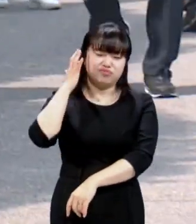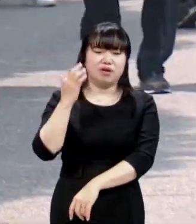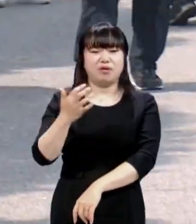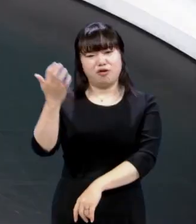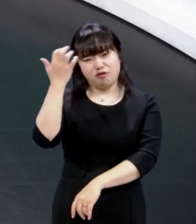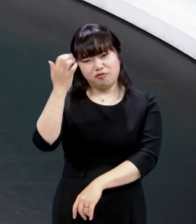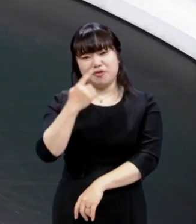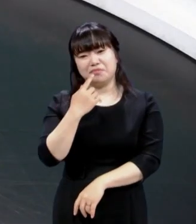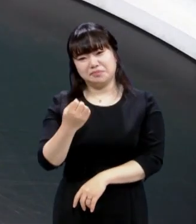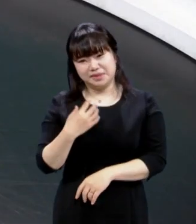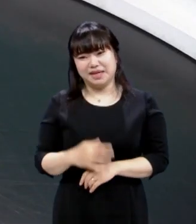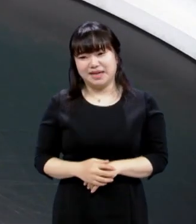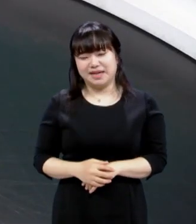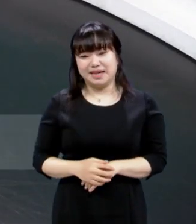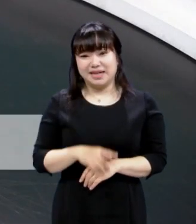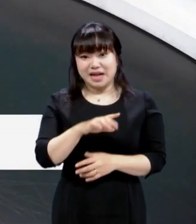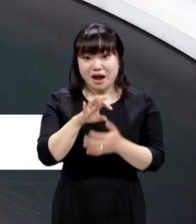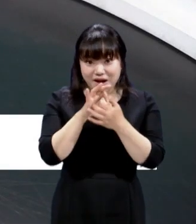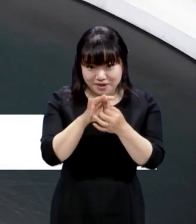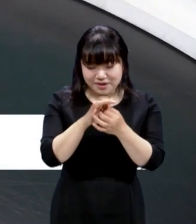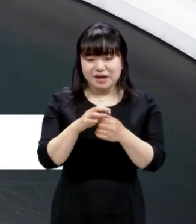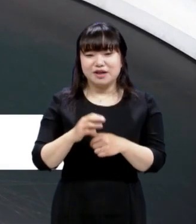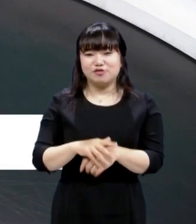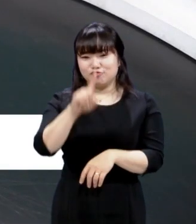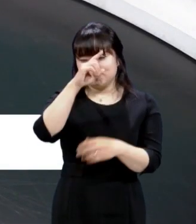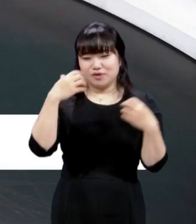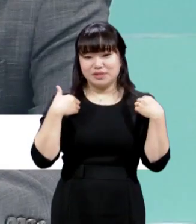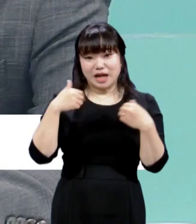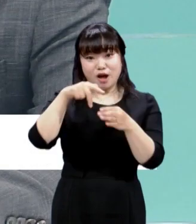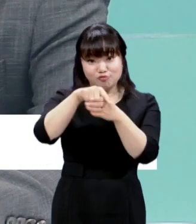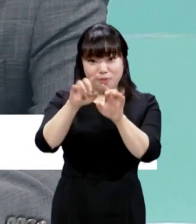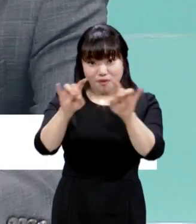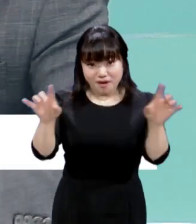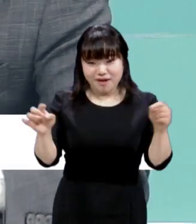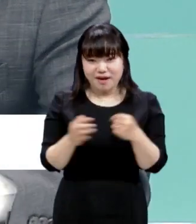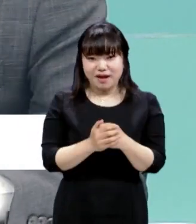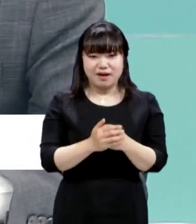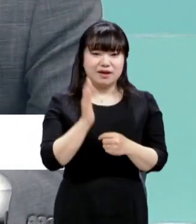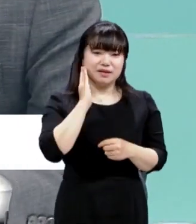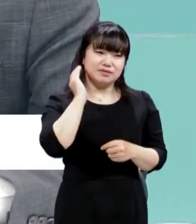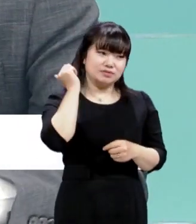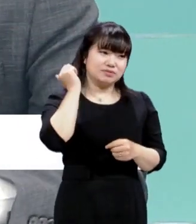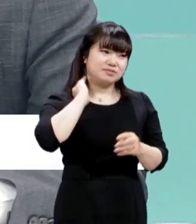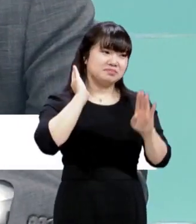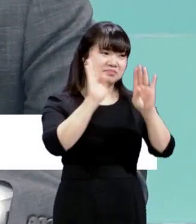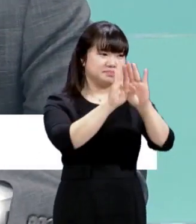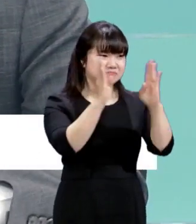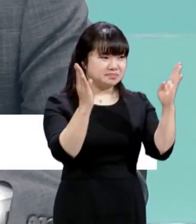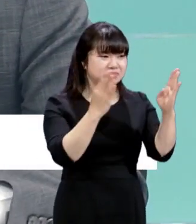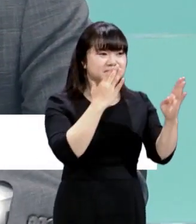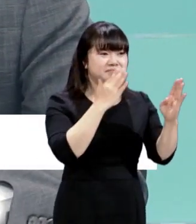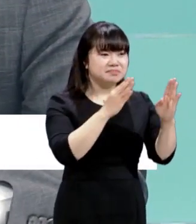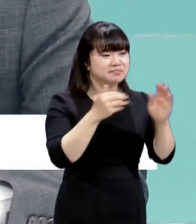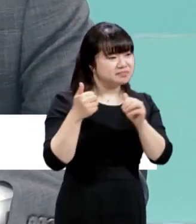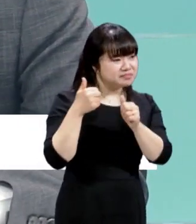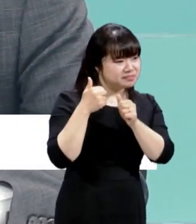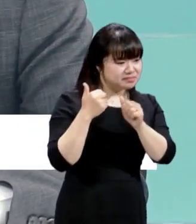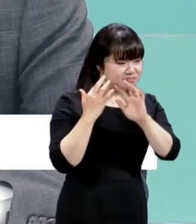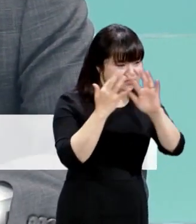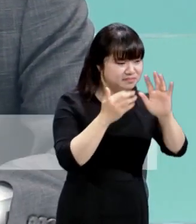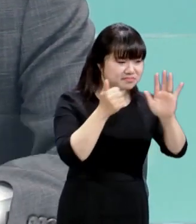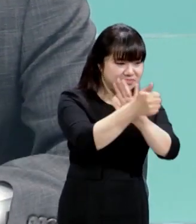상황 이번 지방선거에 출마한 구청장 후보들은 청와대 개방은 환영하지만 주변 지역 경제 회복과